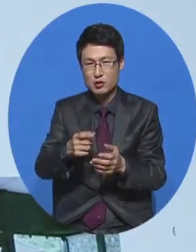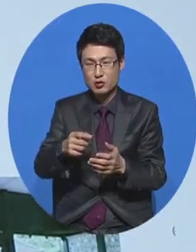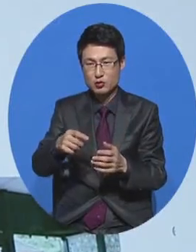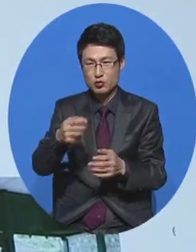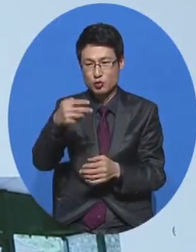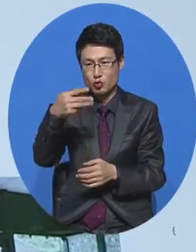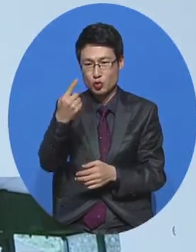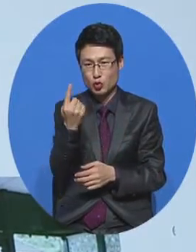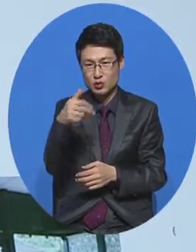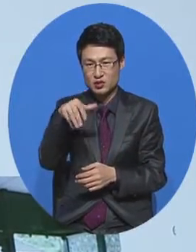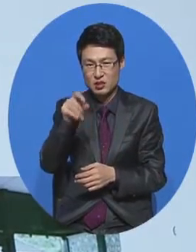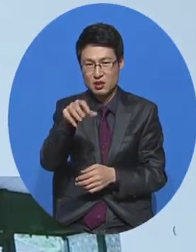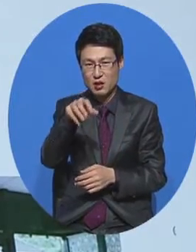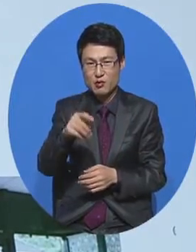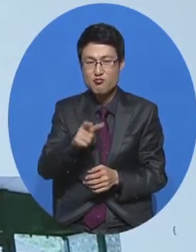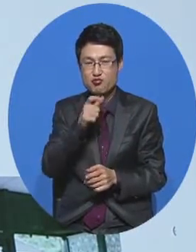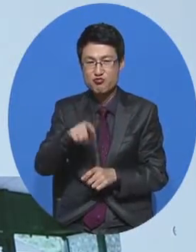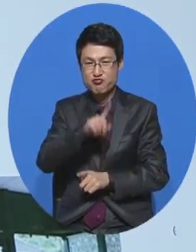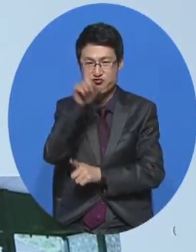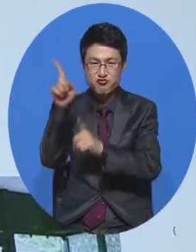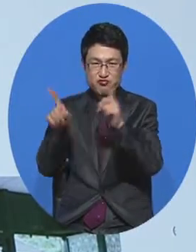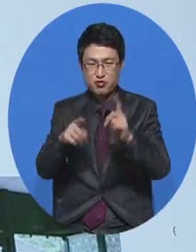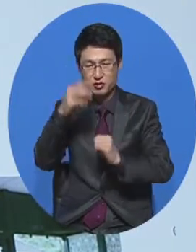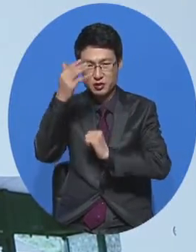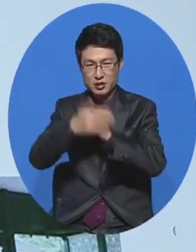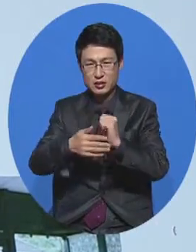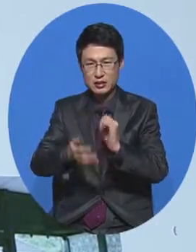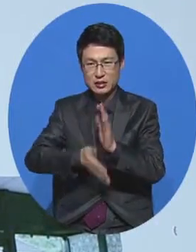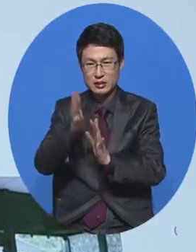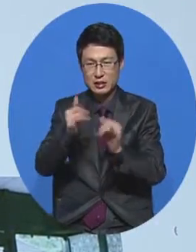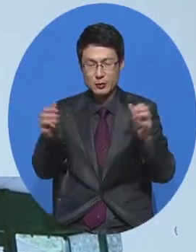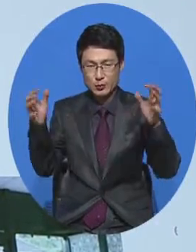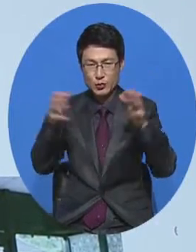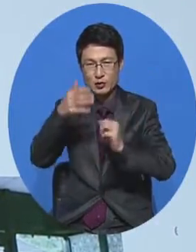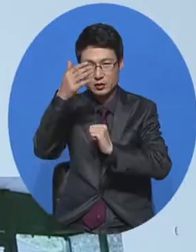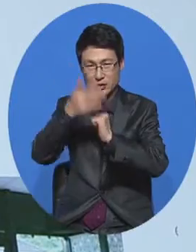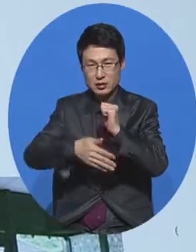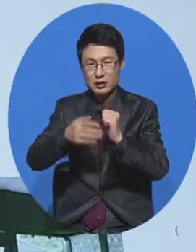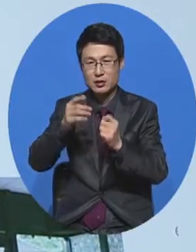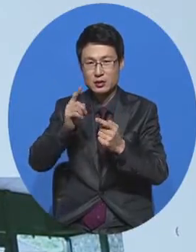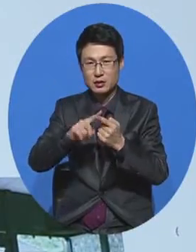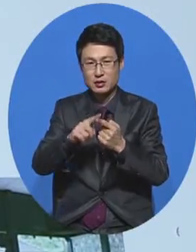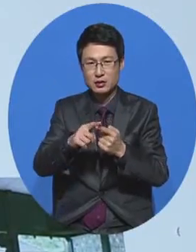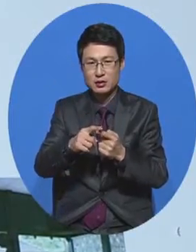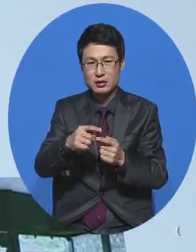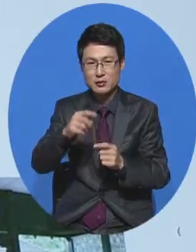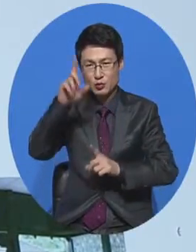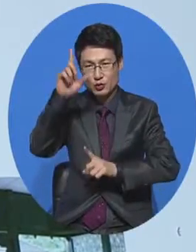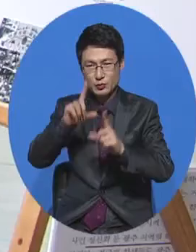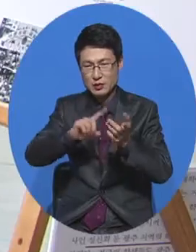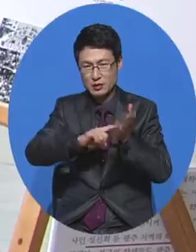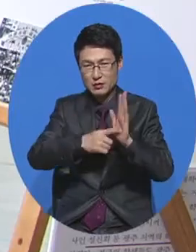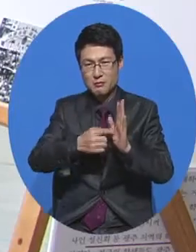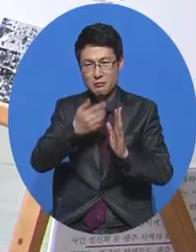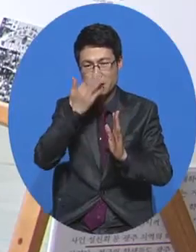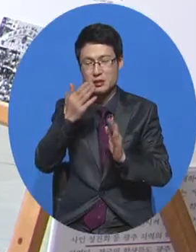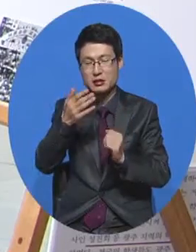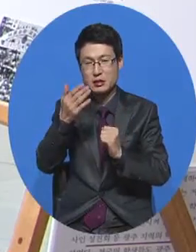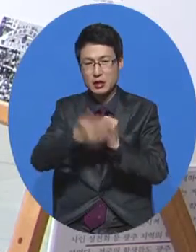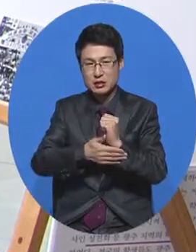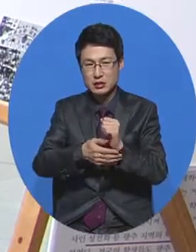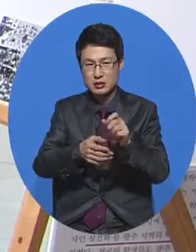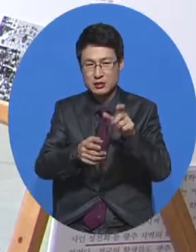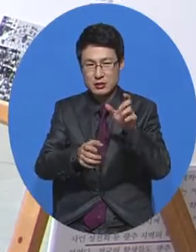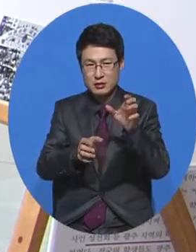이라든가 이 그때 뭐 시민들이 모여 있는 이런 사진이 라든가 충분히 상징성 높은 사진들을 배치할 수